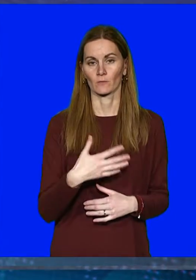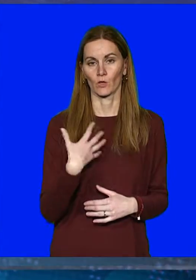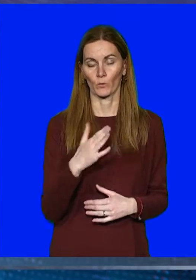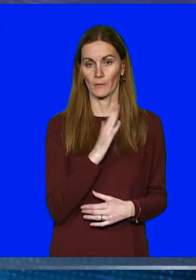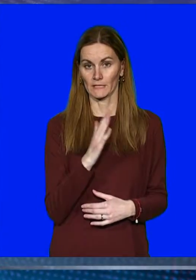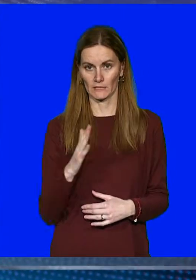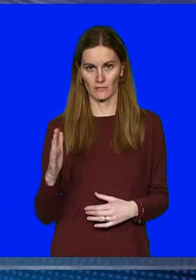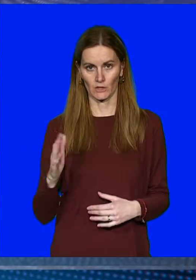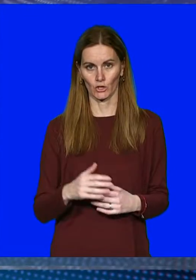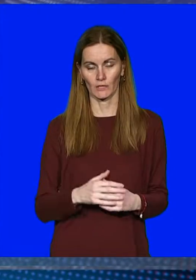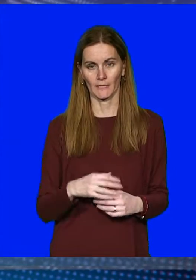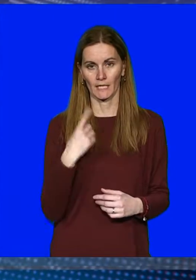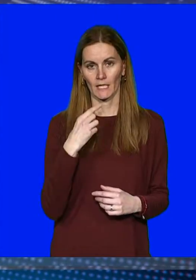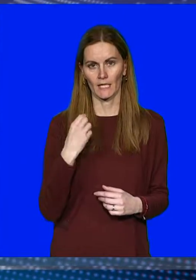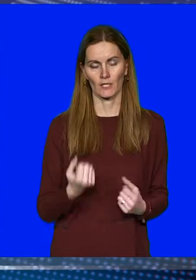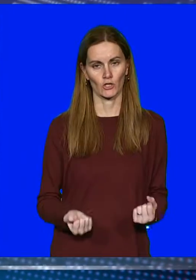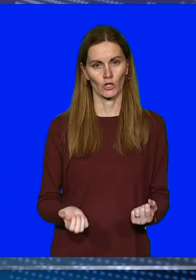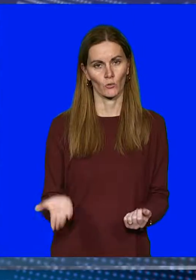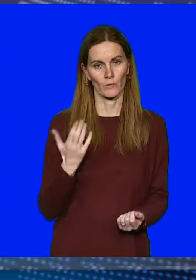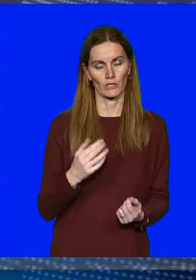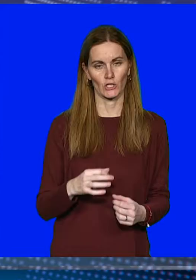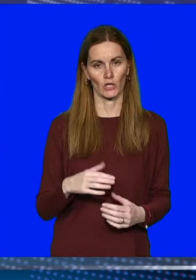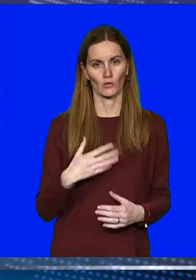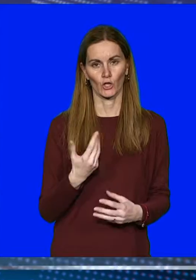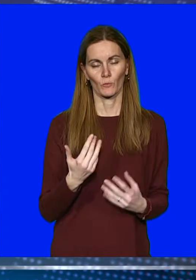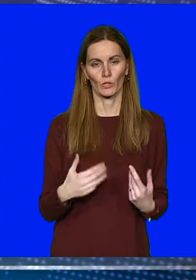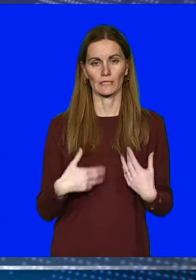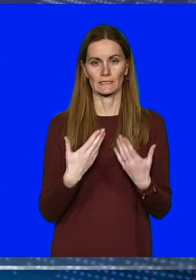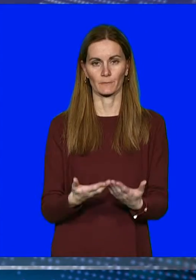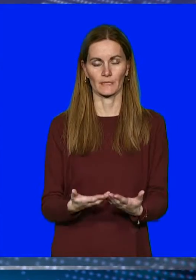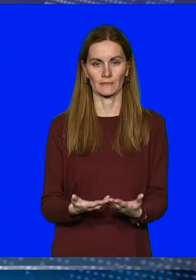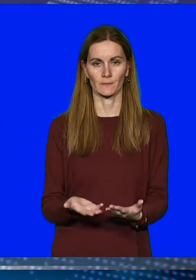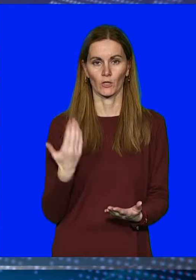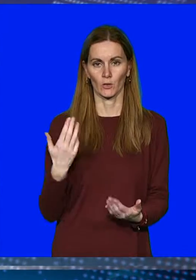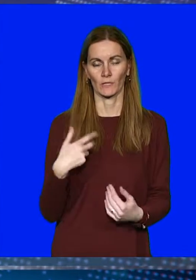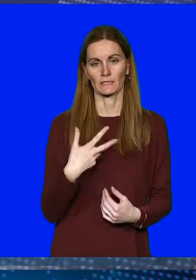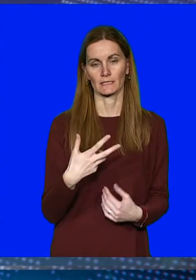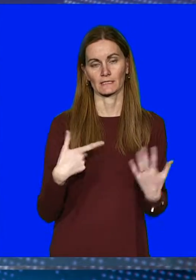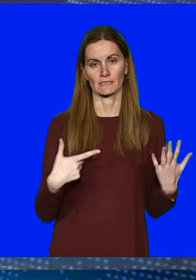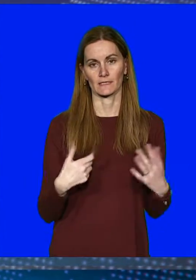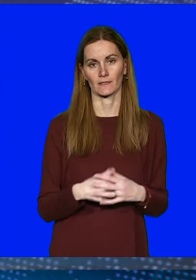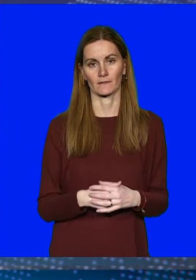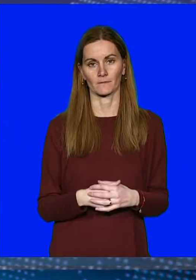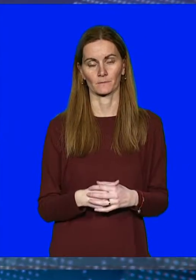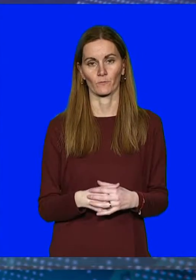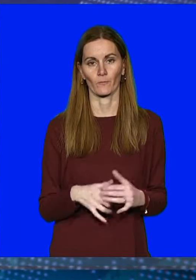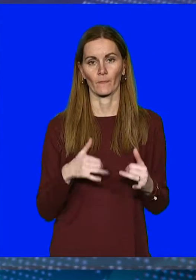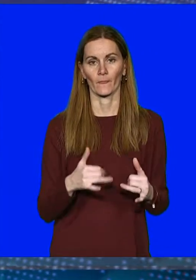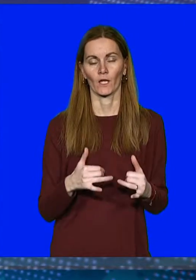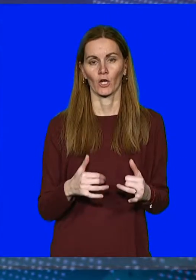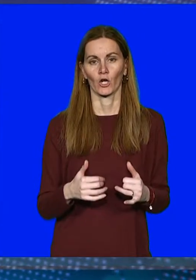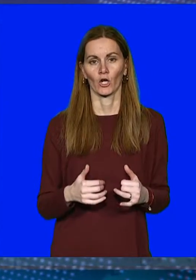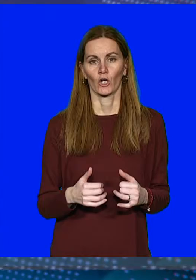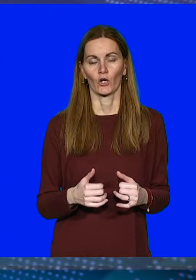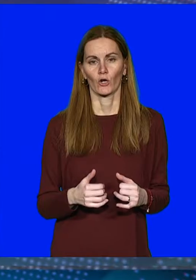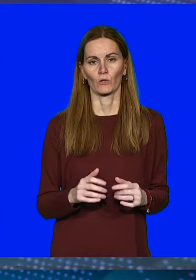Stipendije su dodijeljene u 5 različitih kategorija. Riječ je o značajnom povećanju broja stipendija kojih je prošle godine dodijeljeno tek 37.